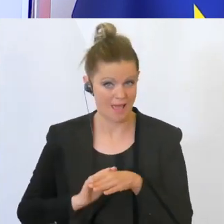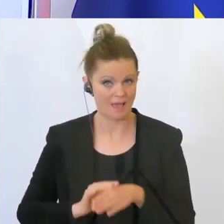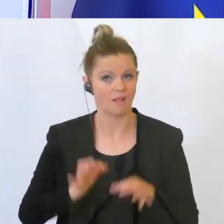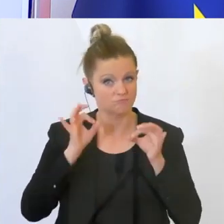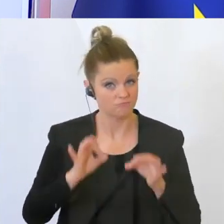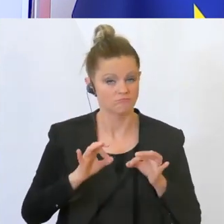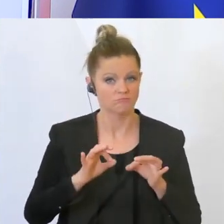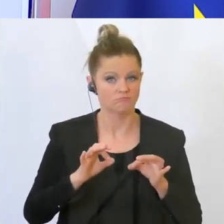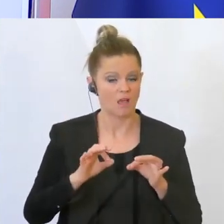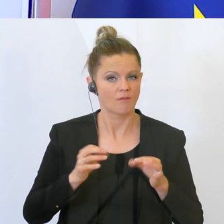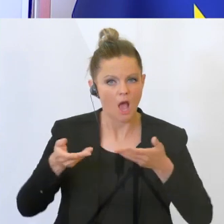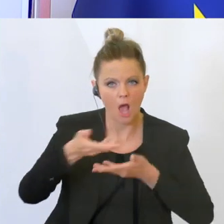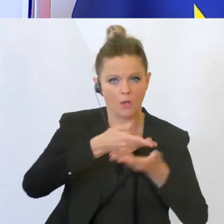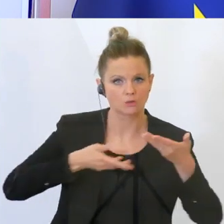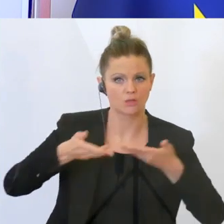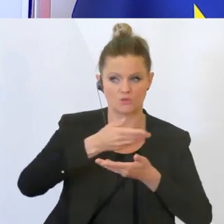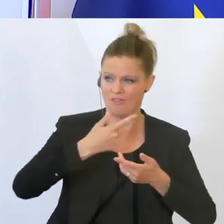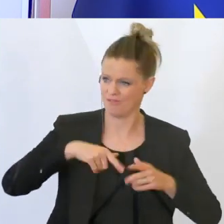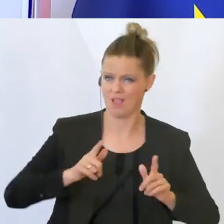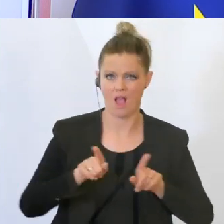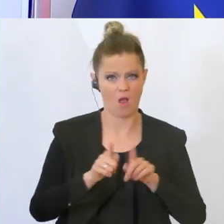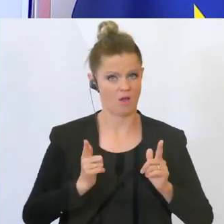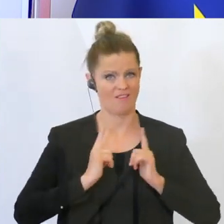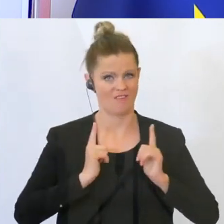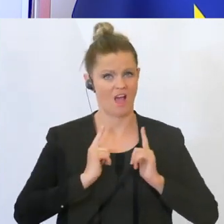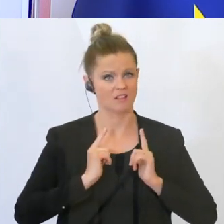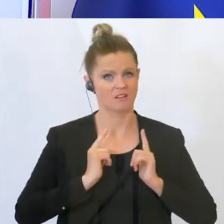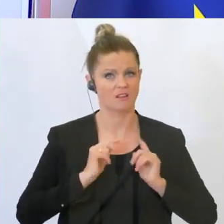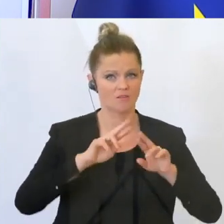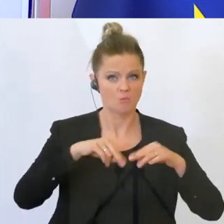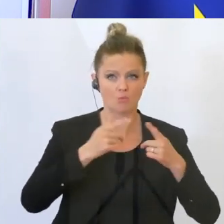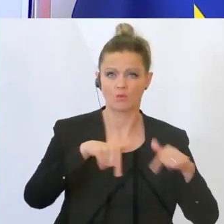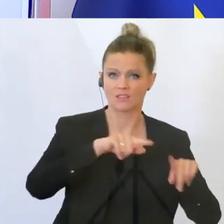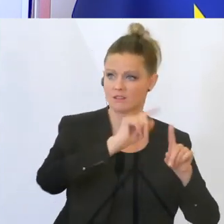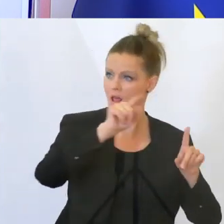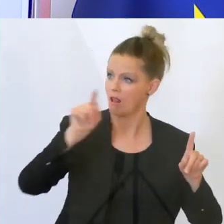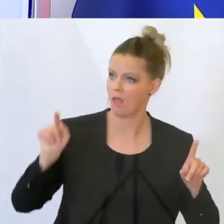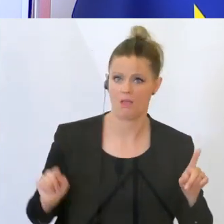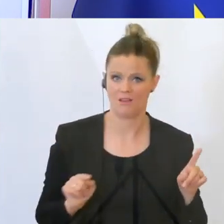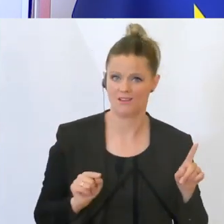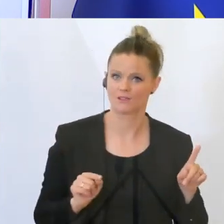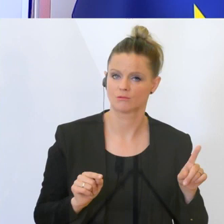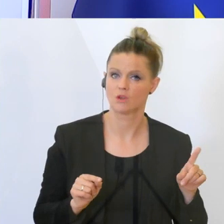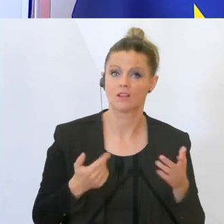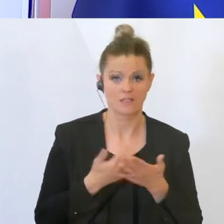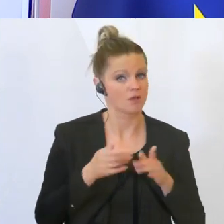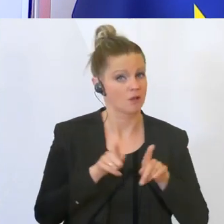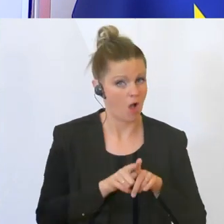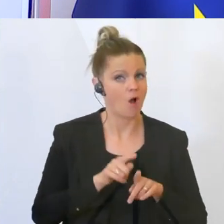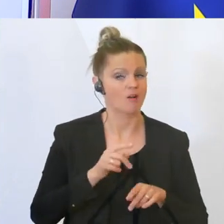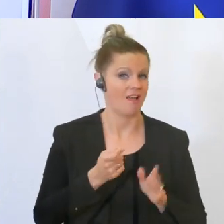zu kommunizieren. Und das erwarten wir auch von den entsprechenden Bundesländern und aus meiner Sicht so auch von Wien.